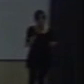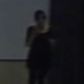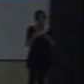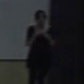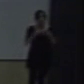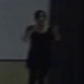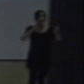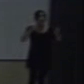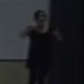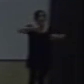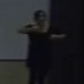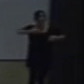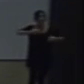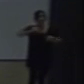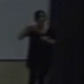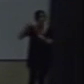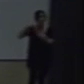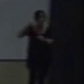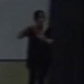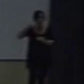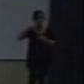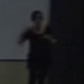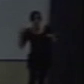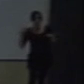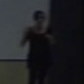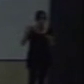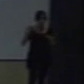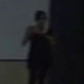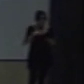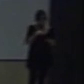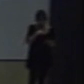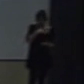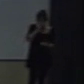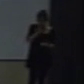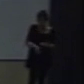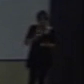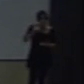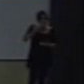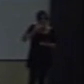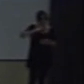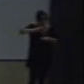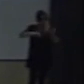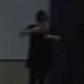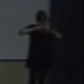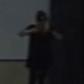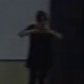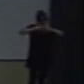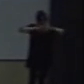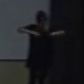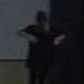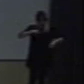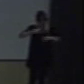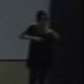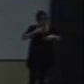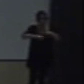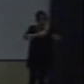aquesta de la informació i aquest supòsit de que tots hem d'estar al dia i és molt important per nosaltres tenir una opinió sobre si